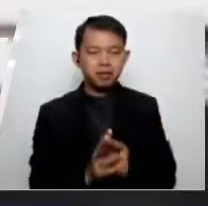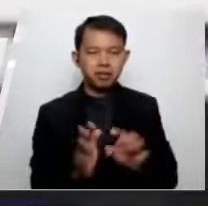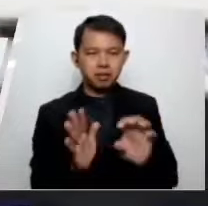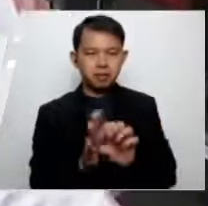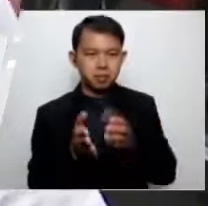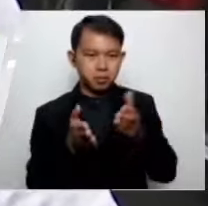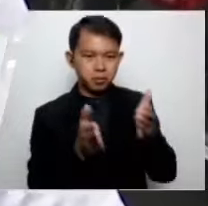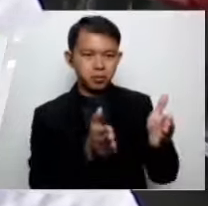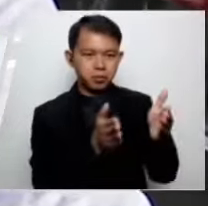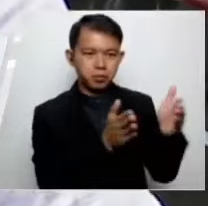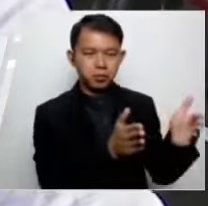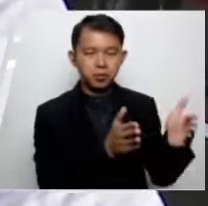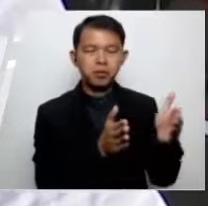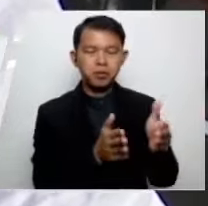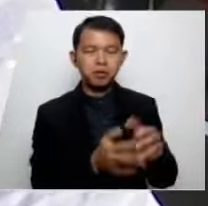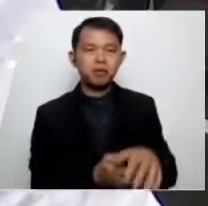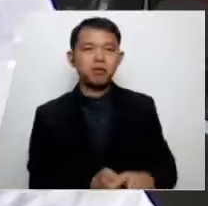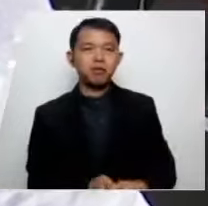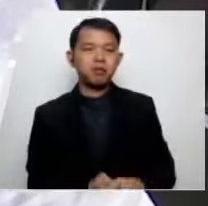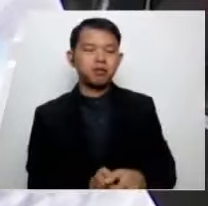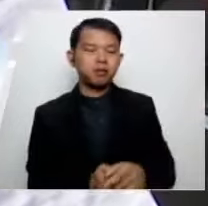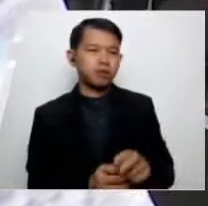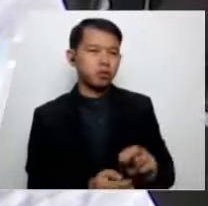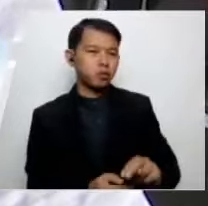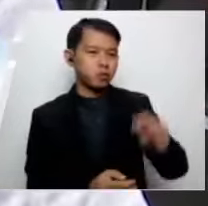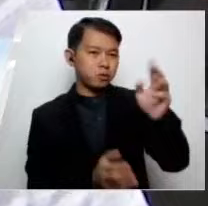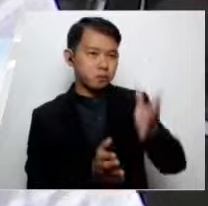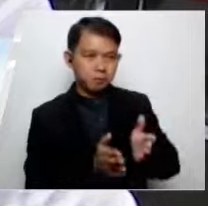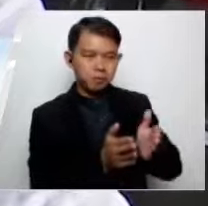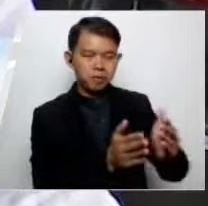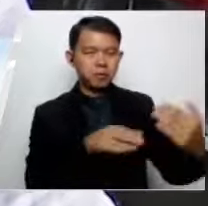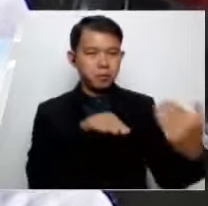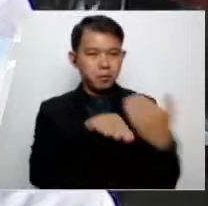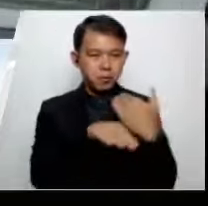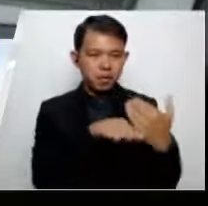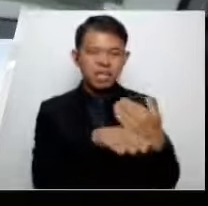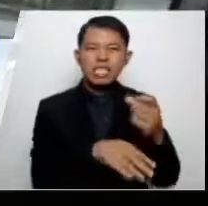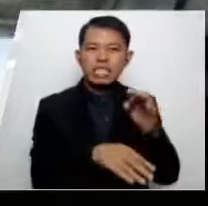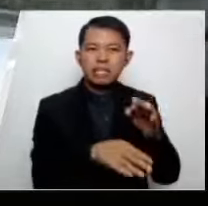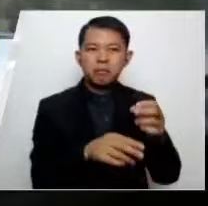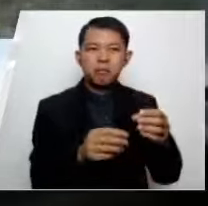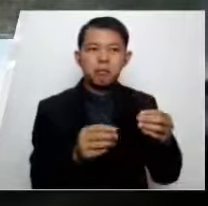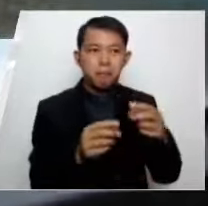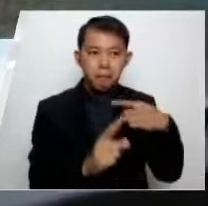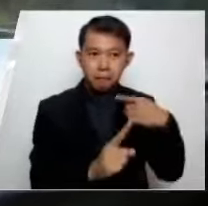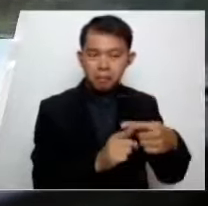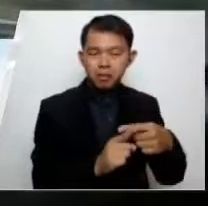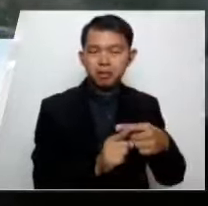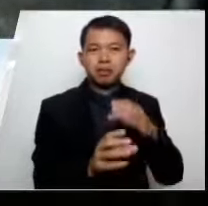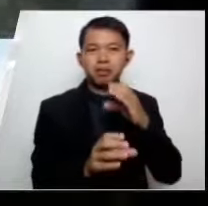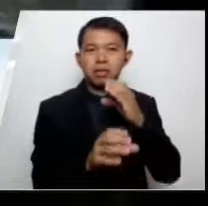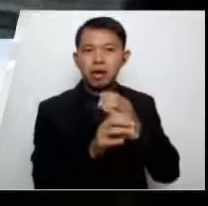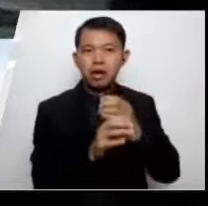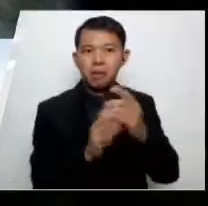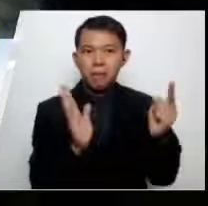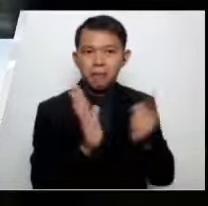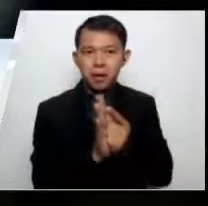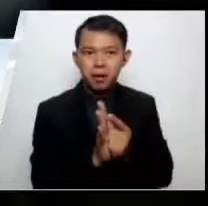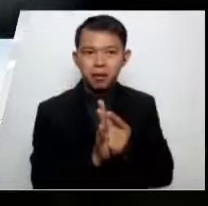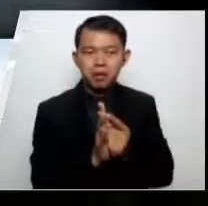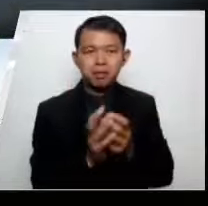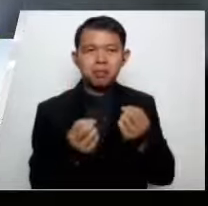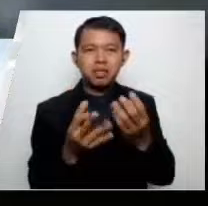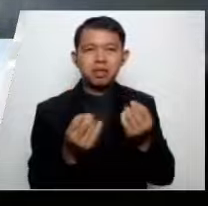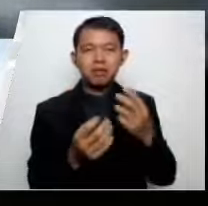lanes northbound two Lane southbound kung paparadahan natin yyan each Lane on both bounds mababawasan ang